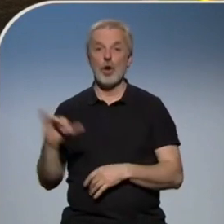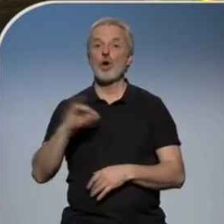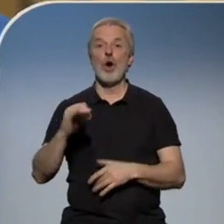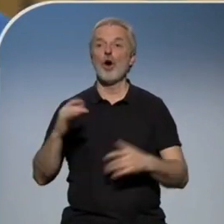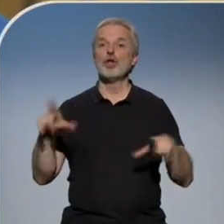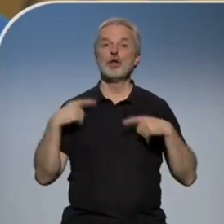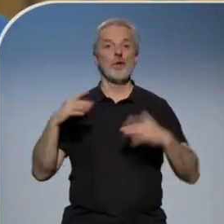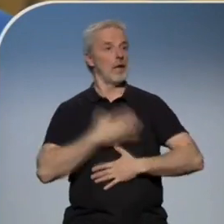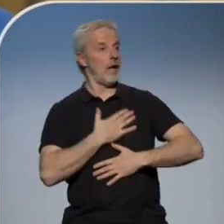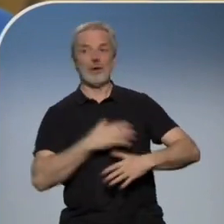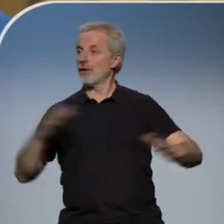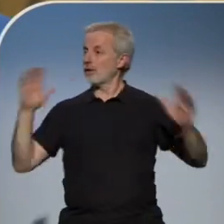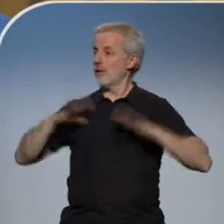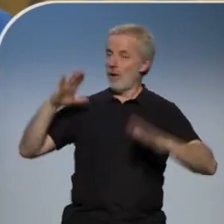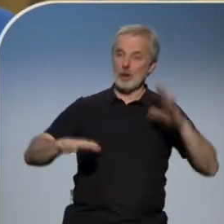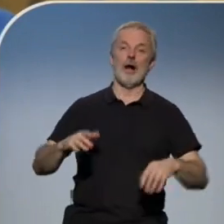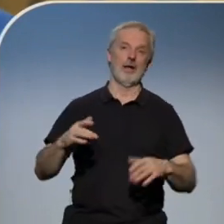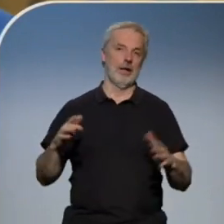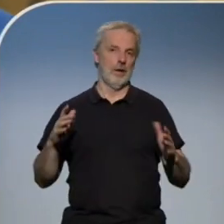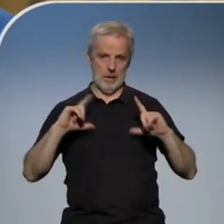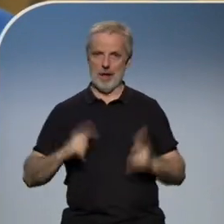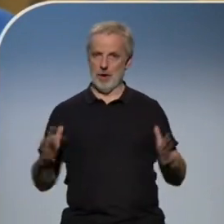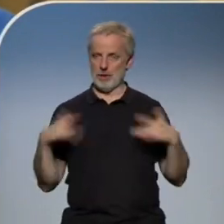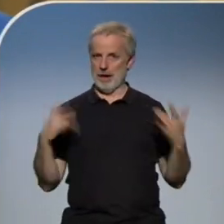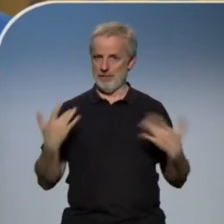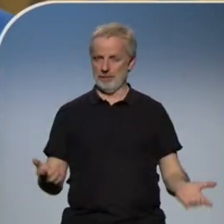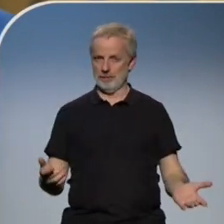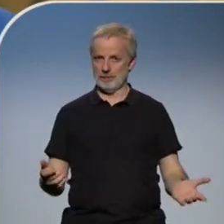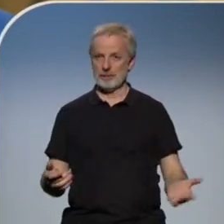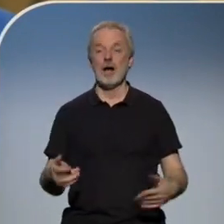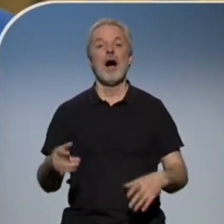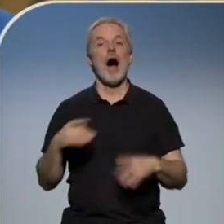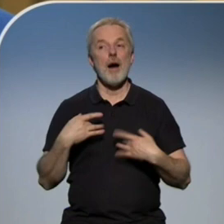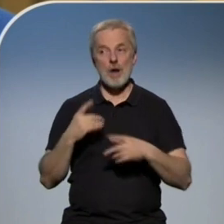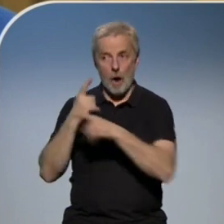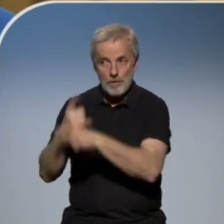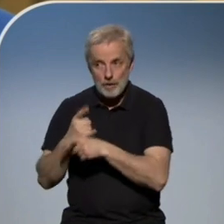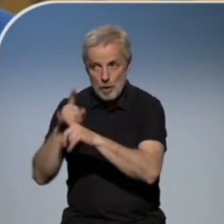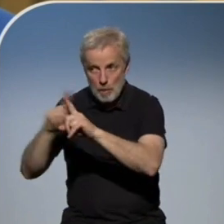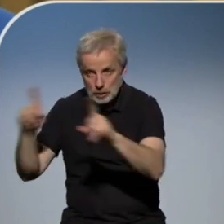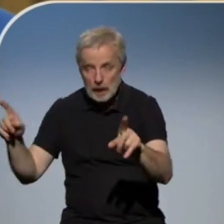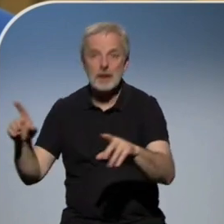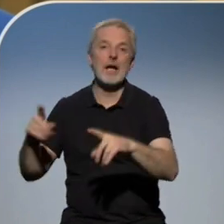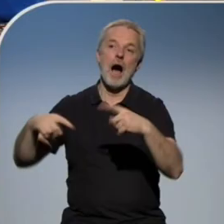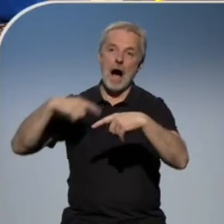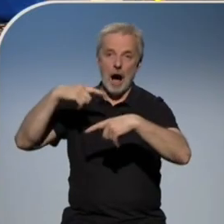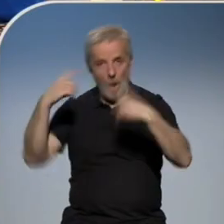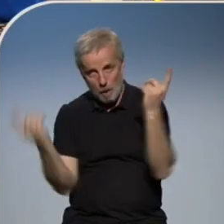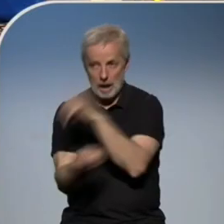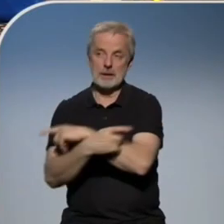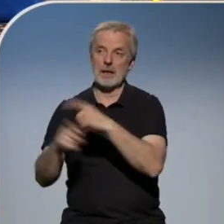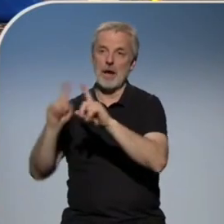tak tím má větší šanci, že bude v životě zdravý. A ovlivňuje to i to naše okolí, jednak my to okolí a to okolí zpětně. Ano.